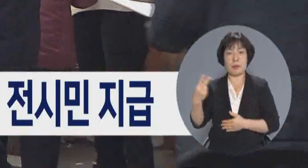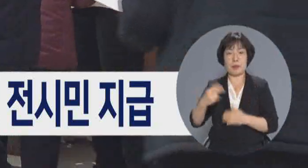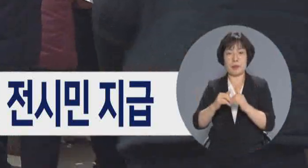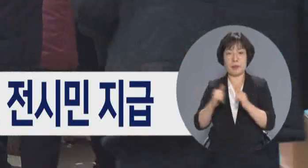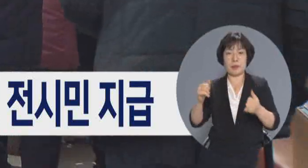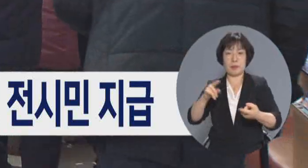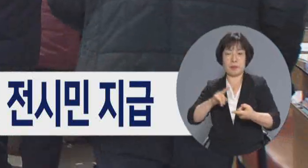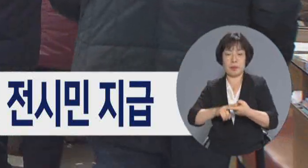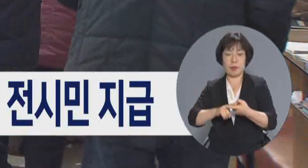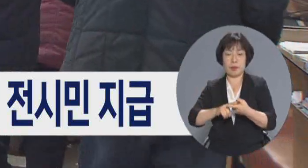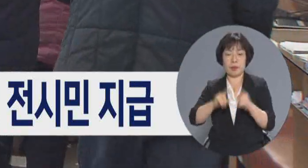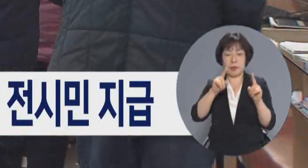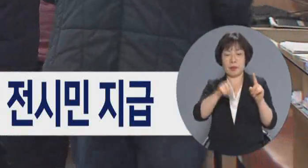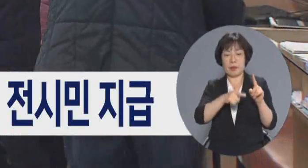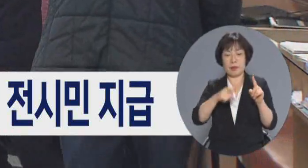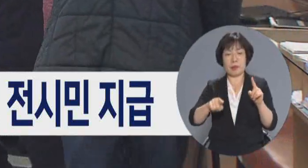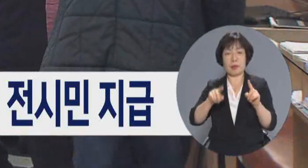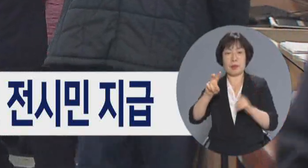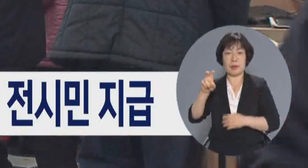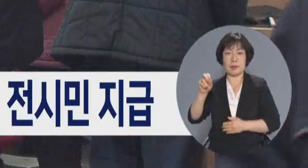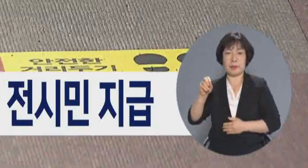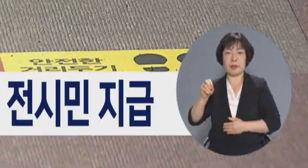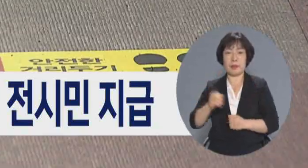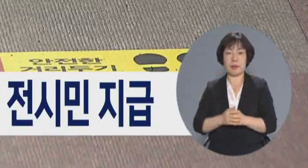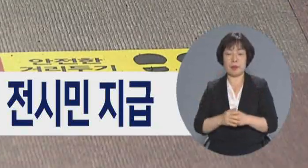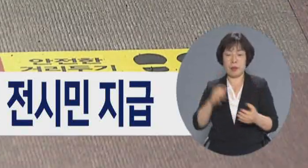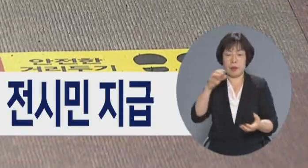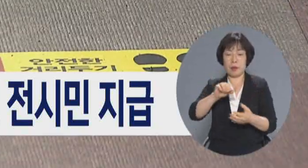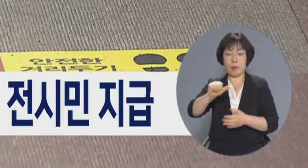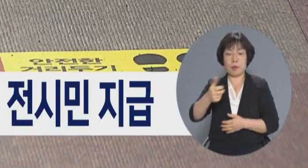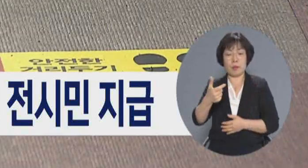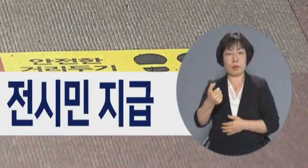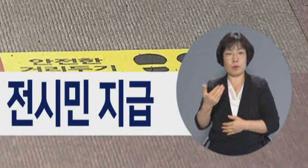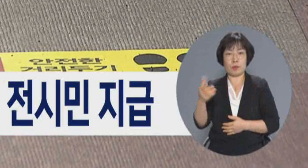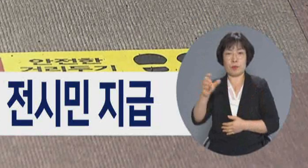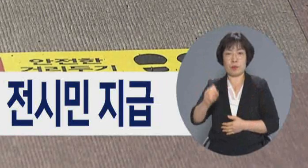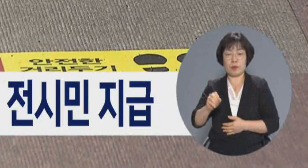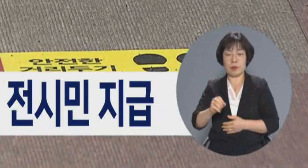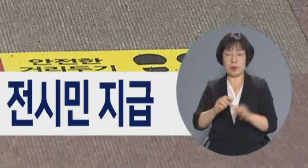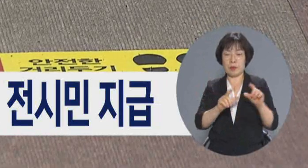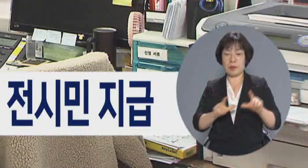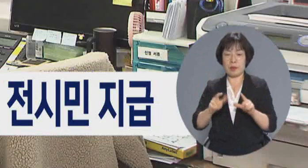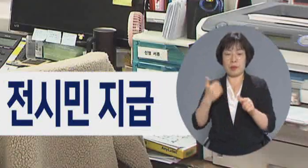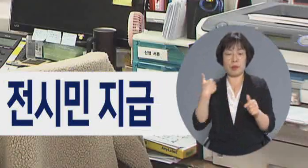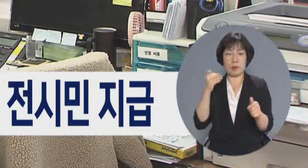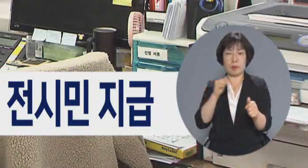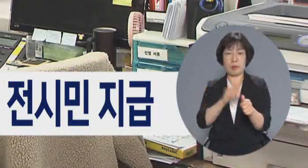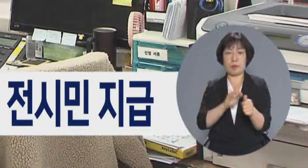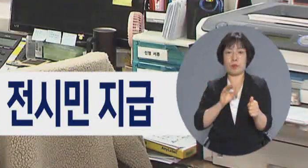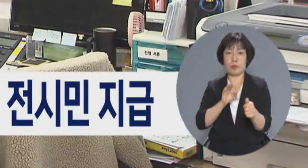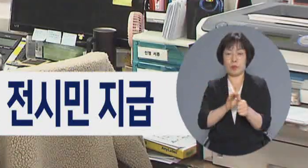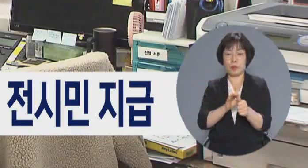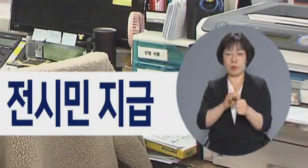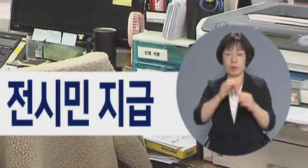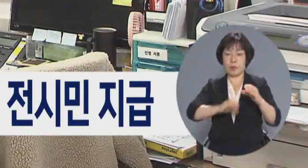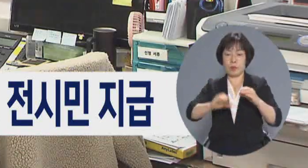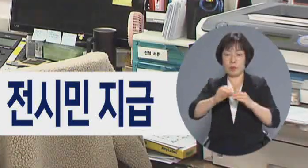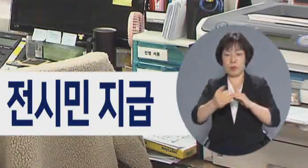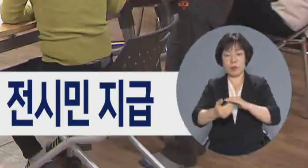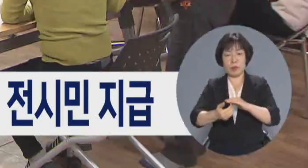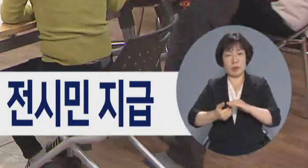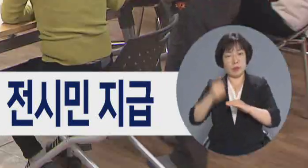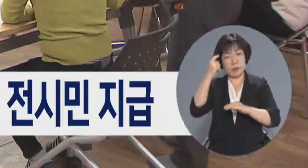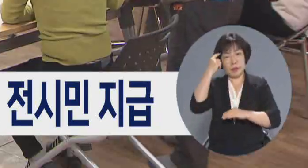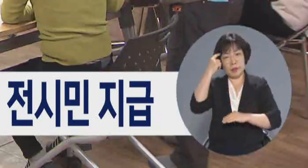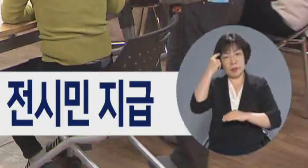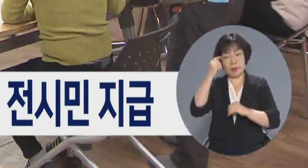명을 대상으로 1인당 20만 원씩 총 569억 원의 일상회복지원금을 추경안 편성 시기 등을